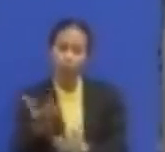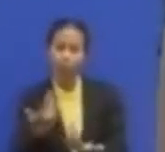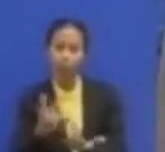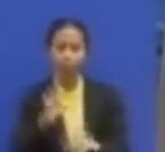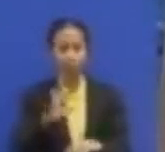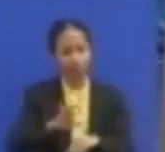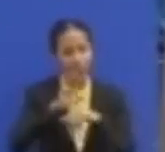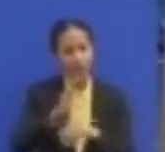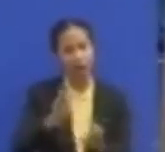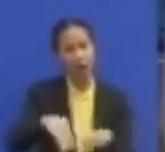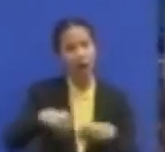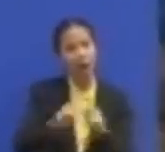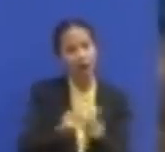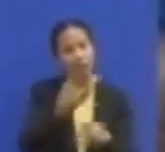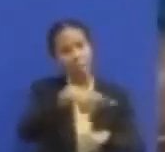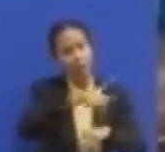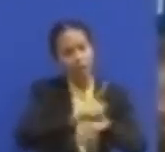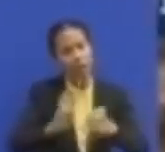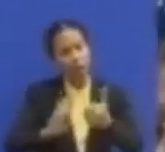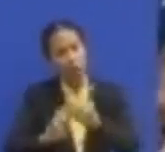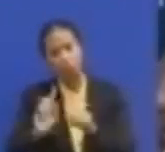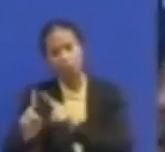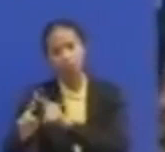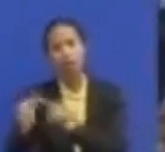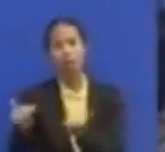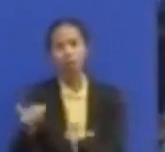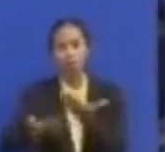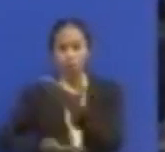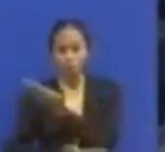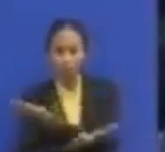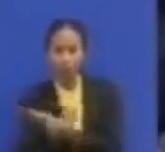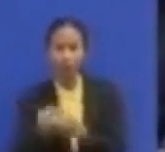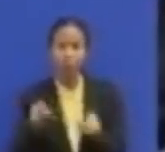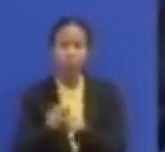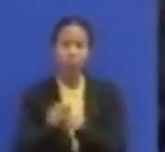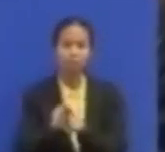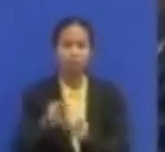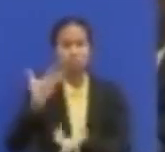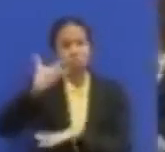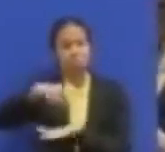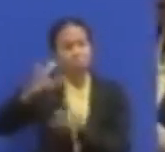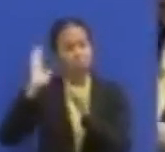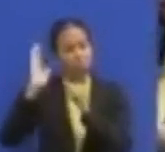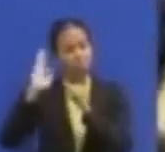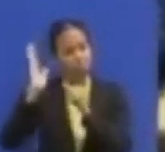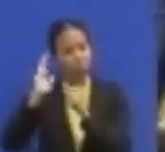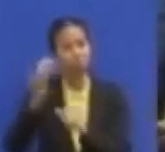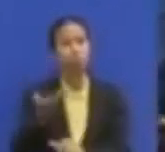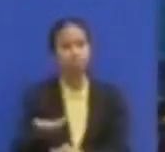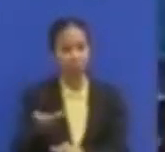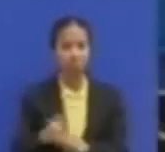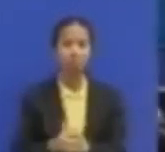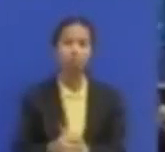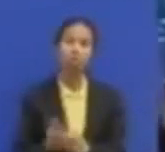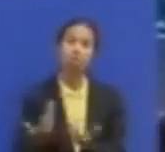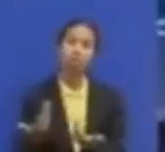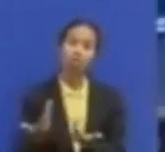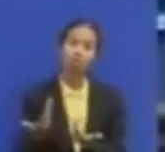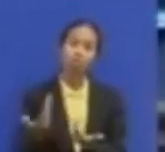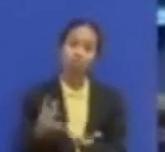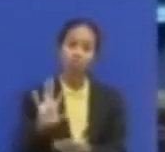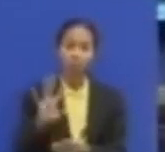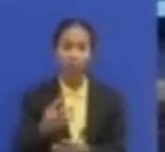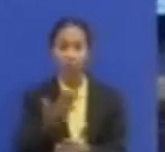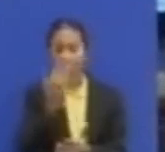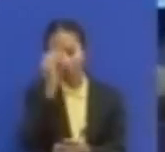าที่รองทั้งสองท่านนั้นได้มีโอกาสในการแสดงวิสัยทัศน์ในการเป็นประมุขของฝ่ายนิติบัญญัติหรือรองเนี่ยในการนำพ